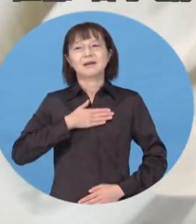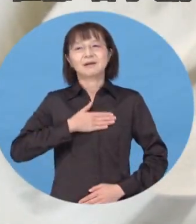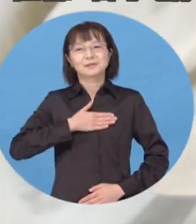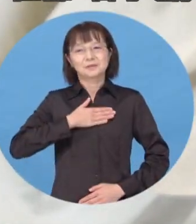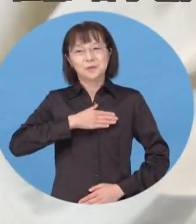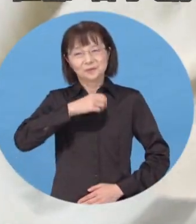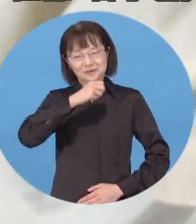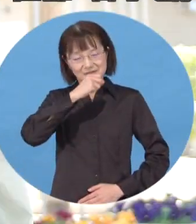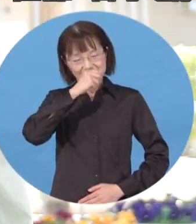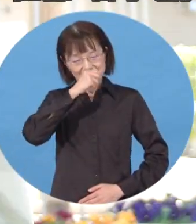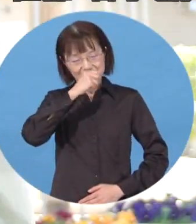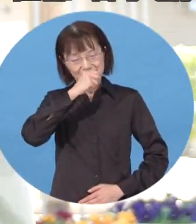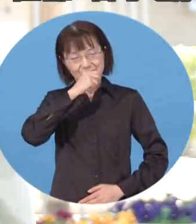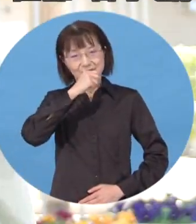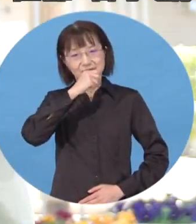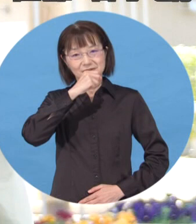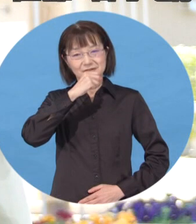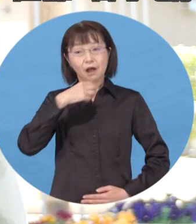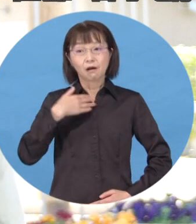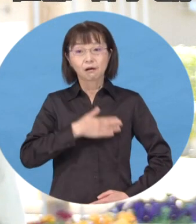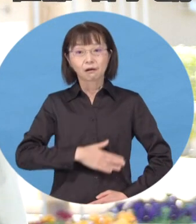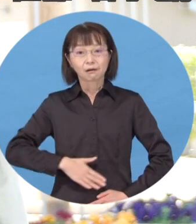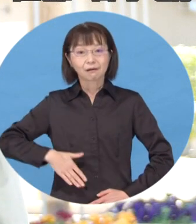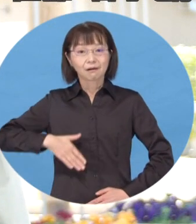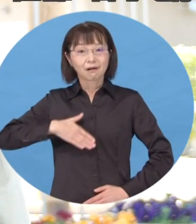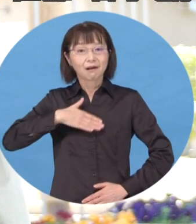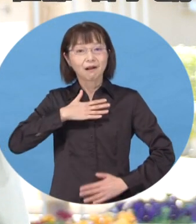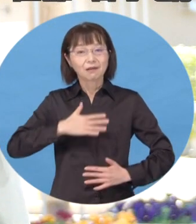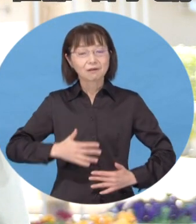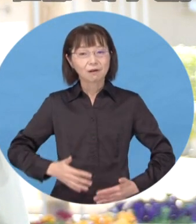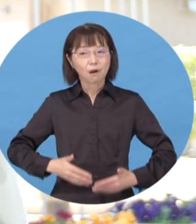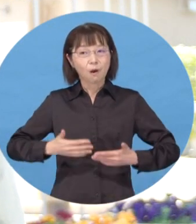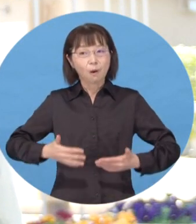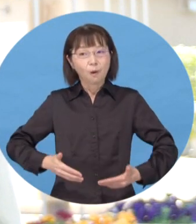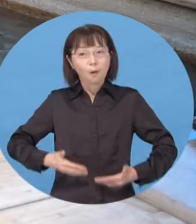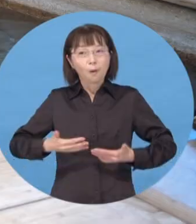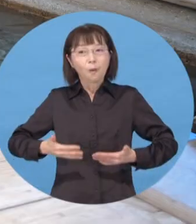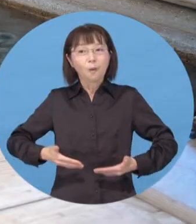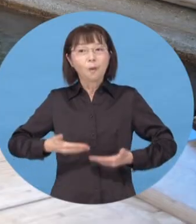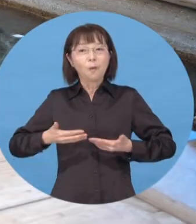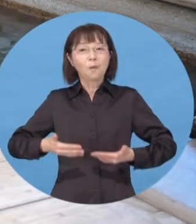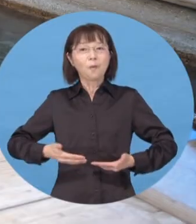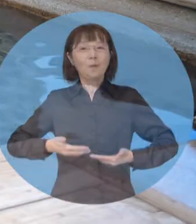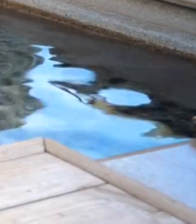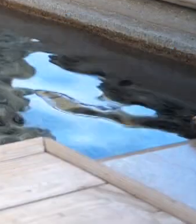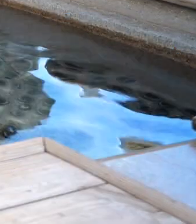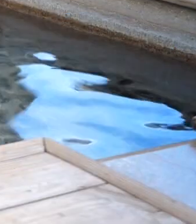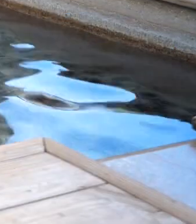気持ちいい。体がじんわりと温まってきた。